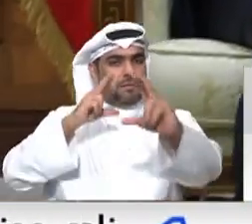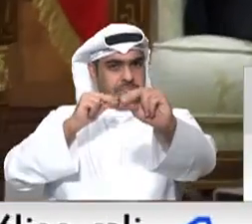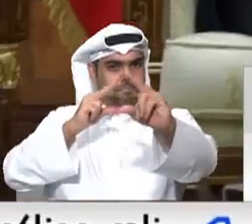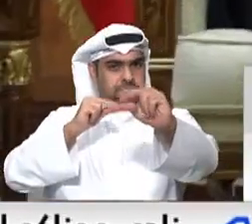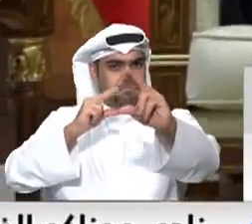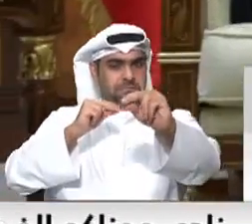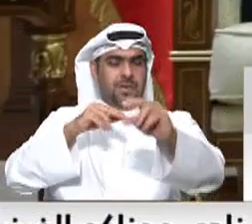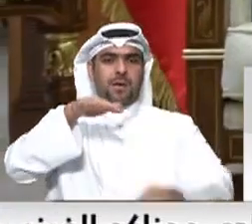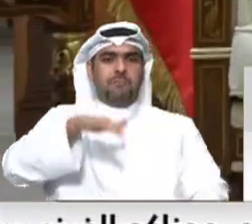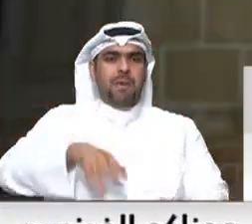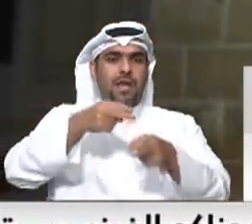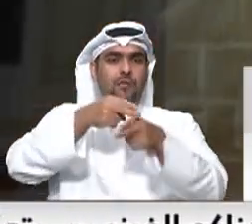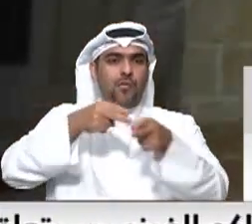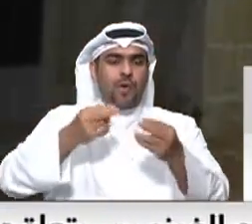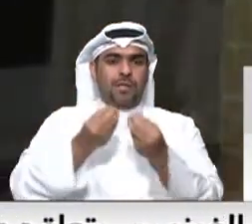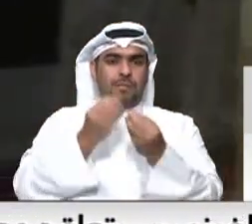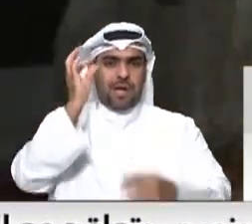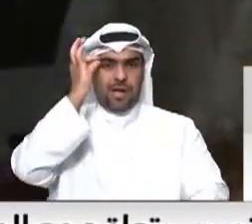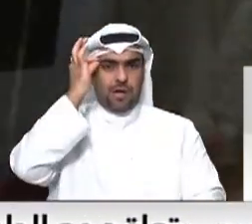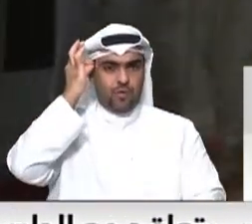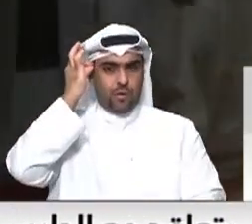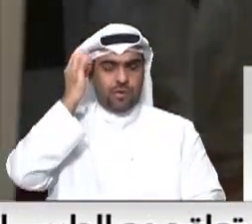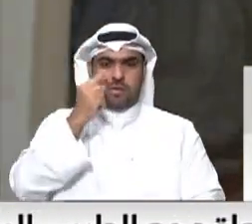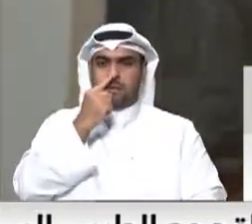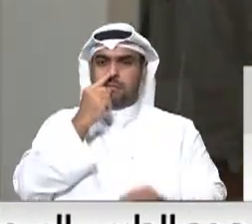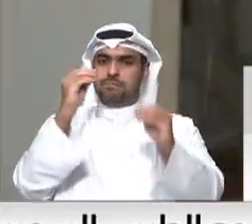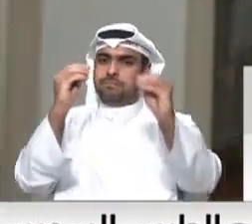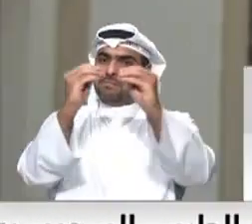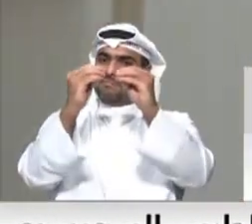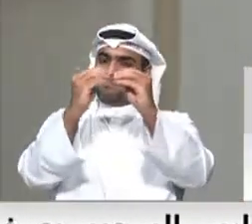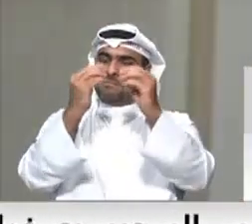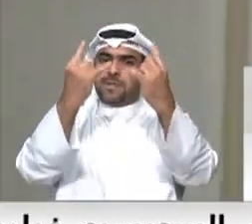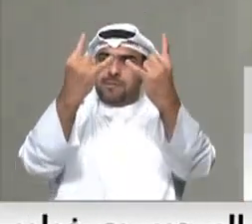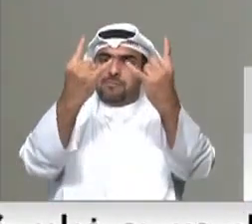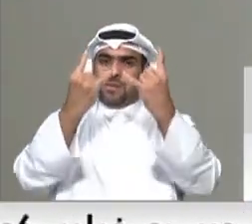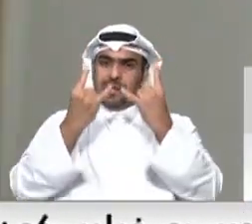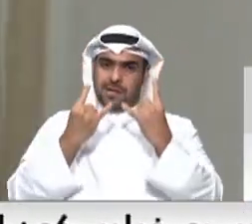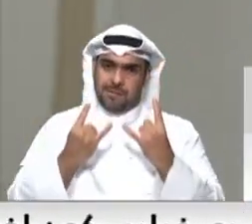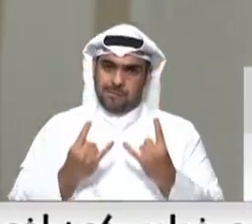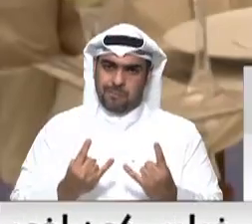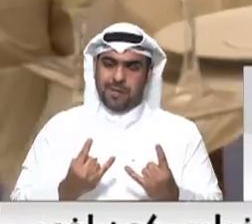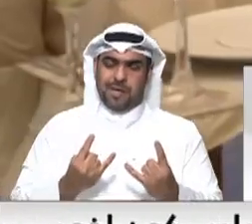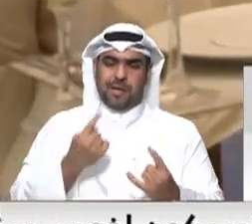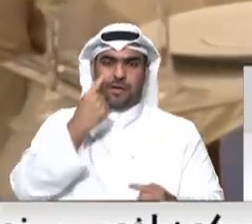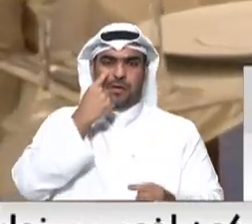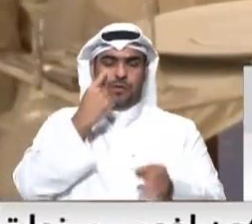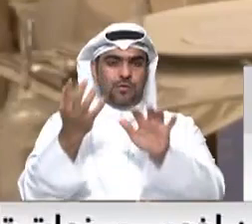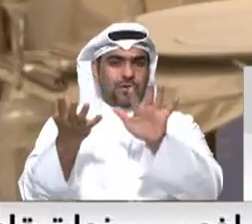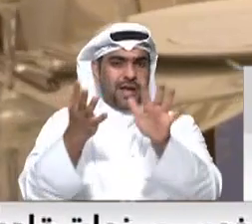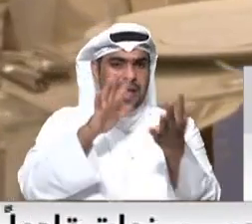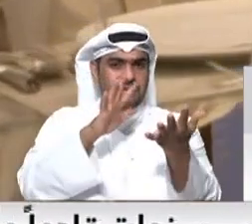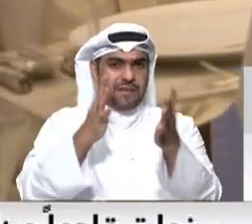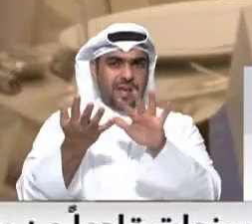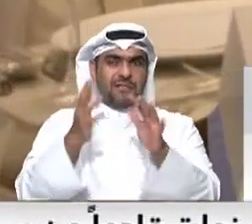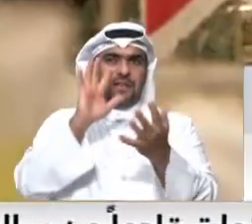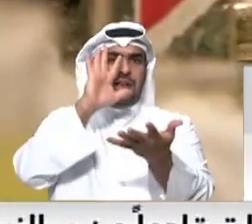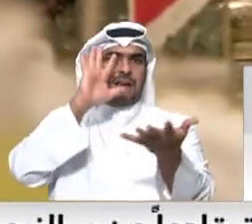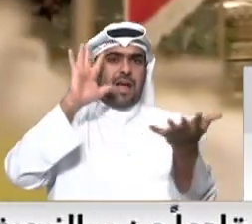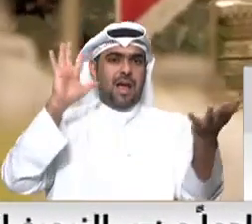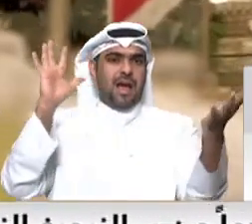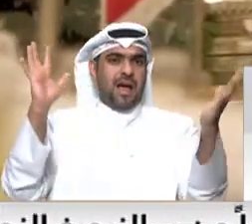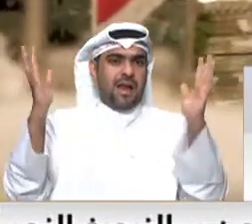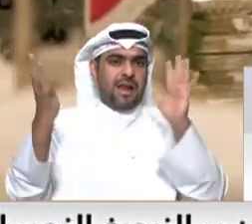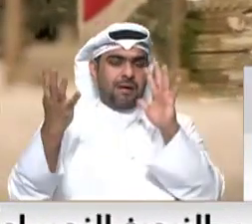تجاه مجمل ملفاتها، إضافة إلى بحث أبرز المستجدات المتعلقة بالجهود الدولية الرامية